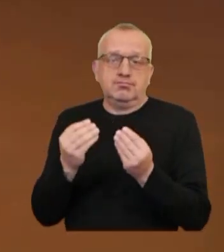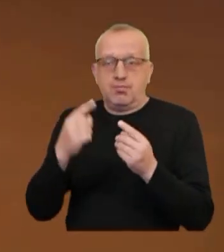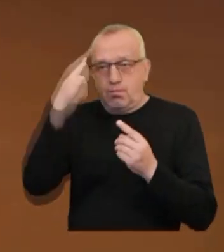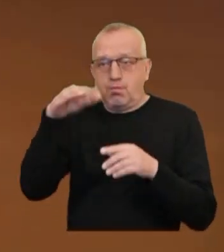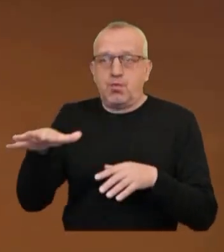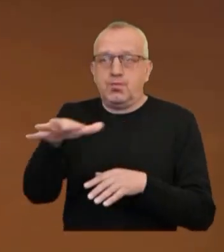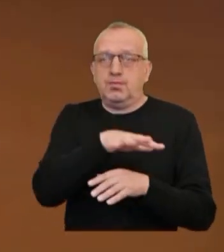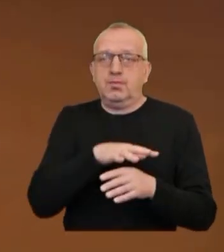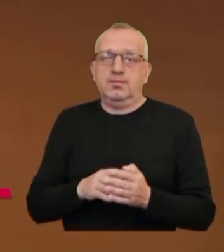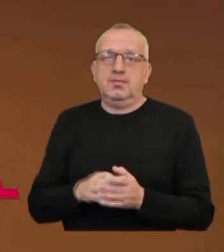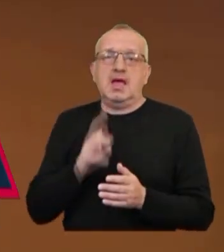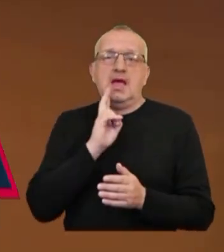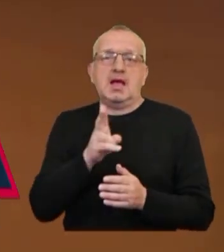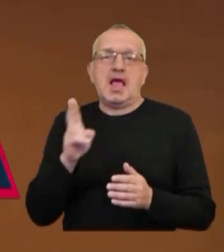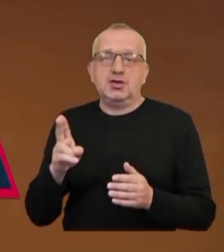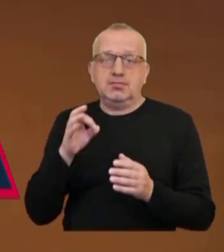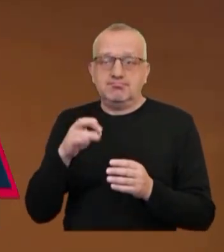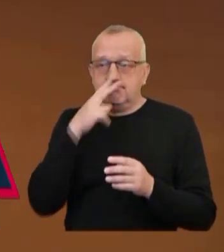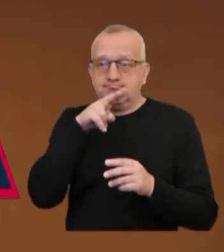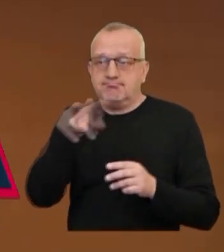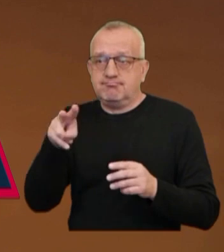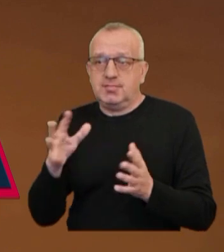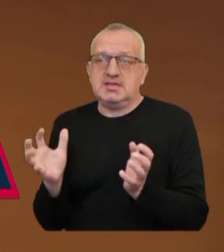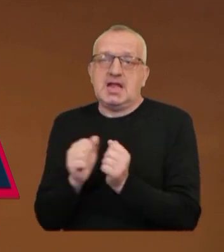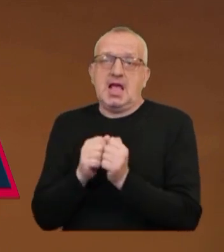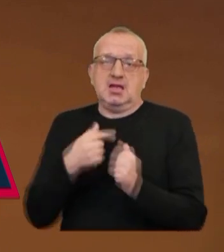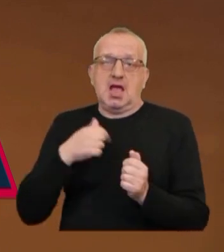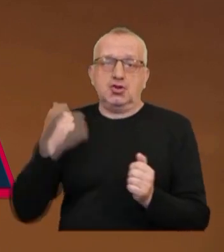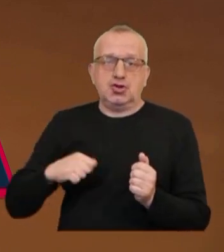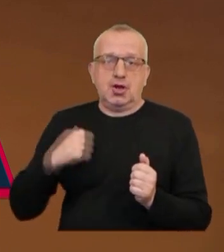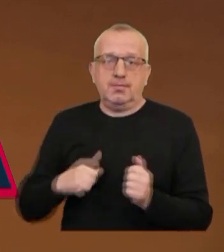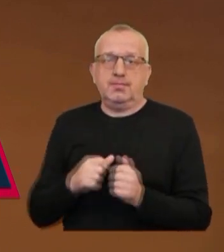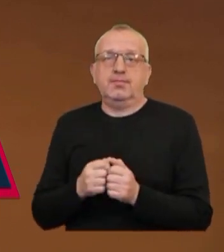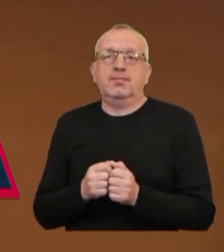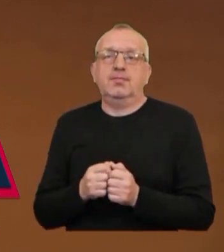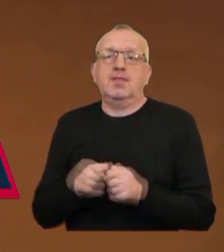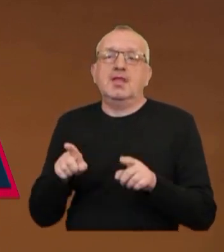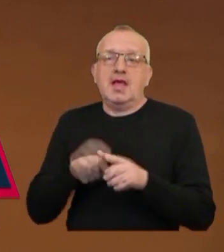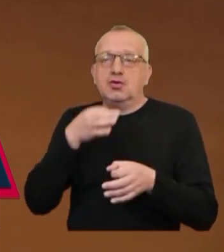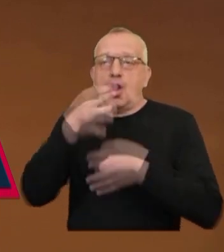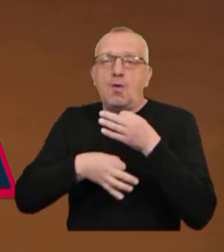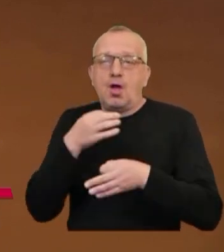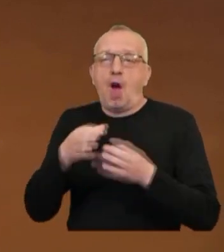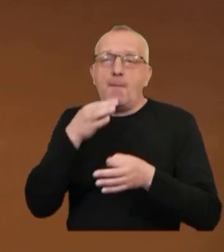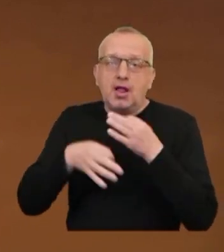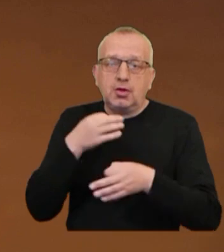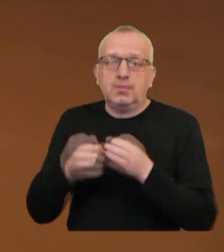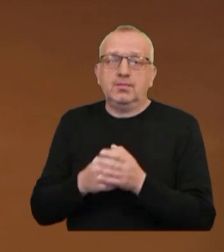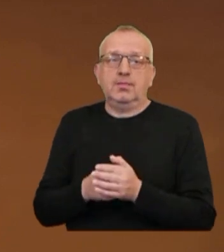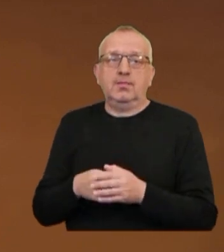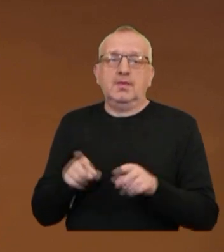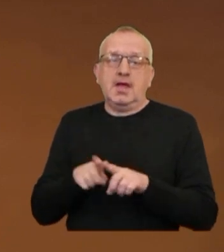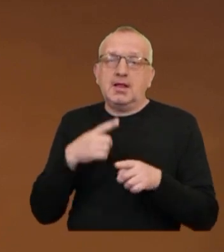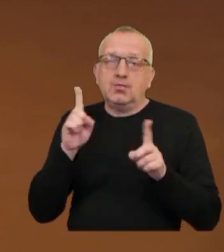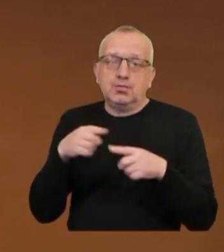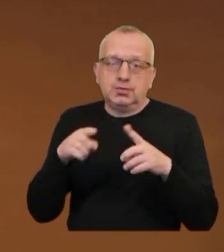ze słuchaczy, który był dzisiaj na widowni, znalazł coś dla siebie. Wykonywaliśmy zarówno utwory operowe, operetkowe, jak i musicalowe, więc myślę, że